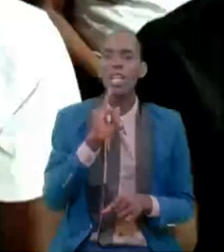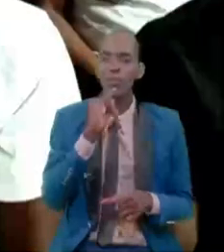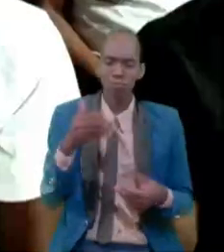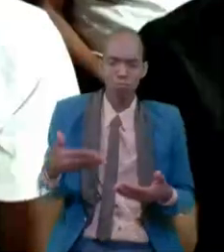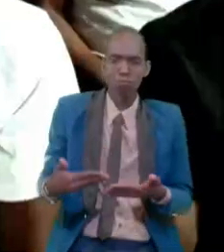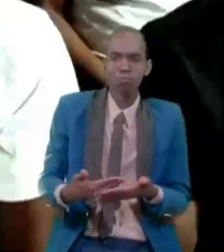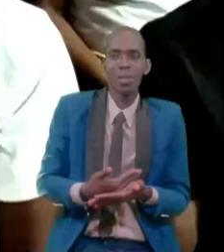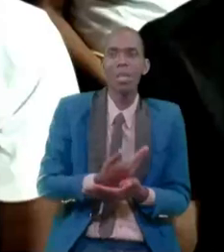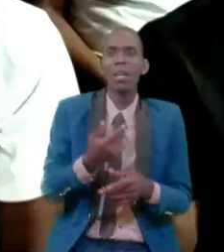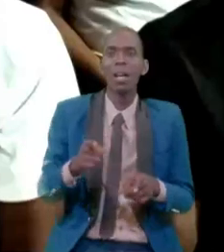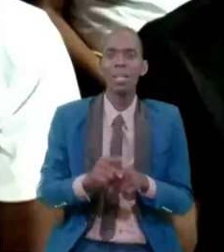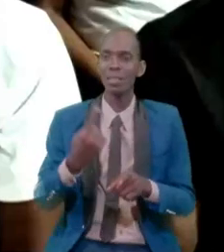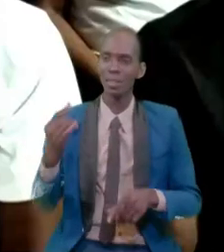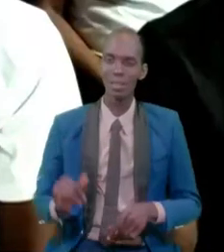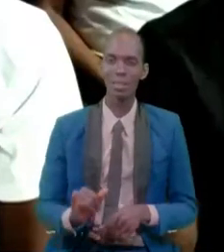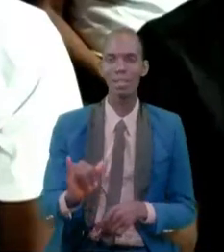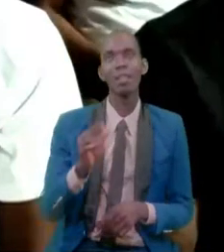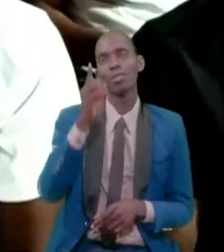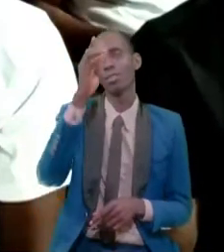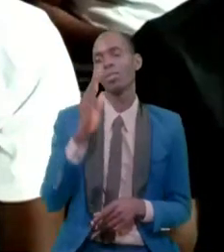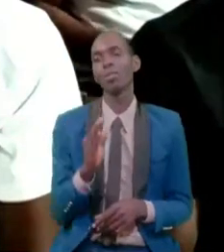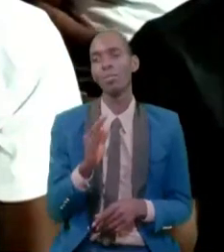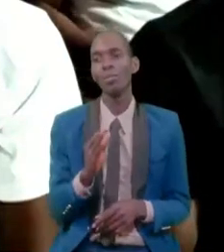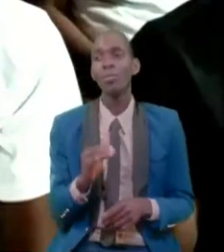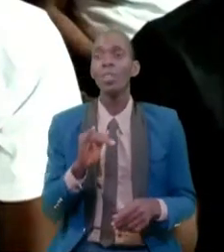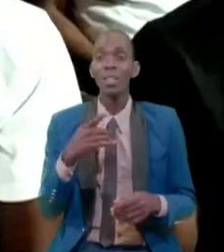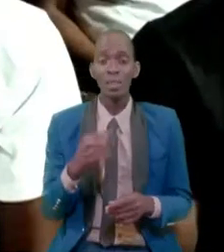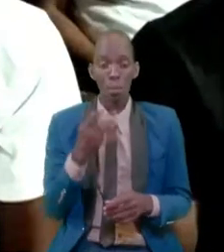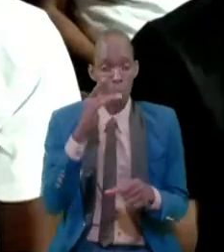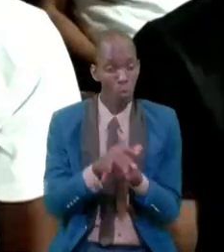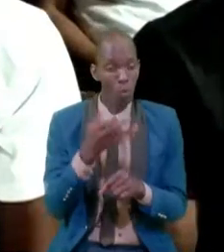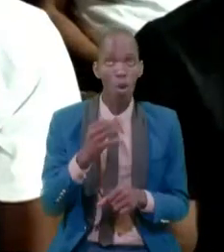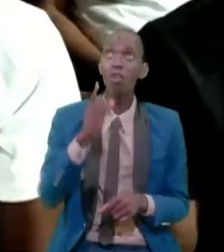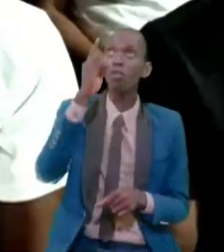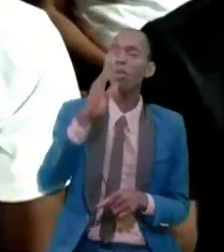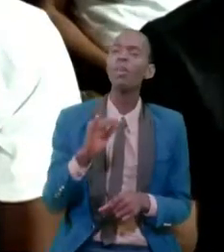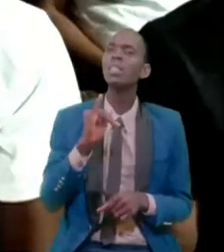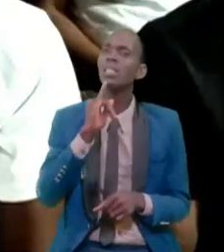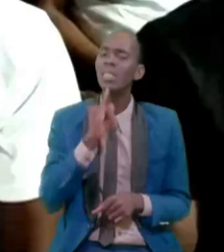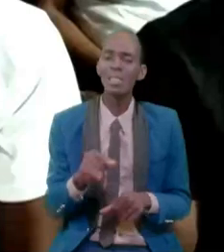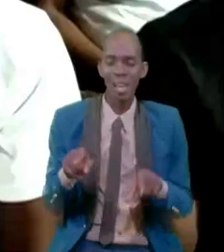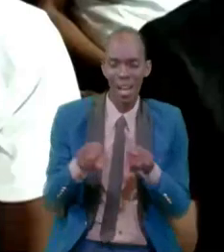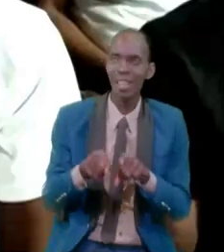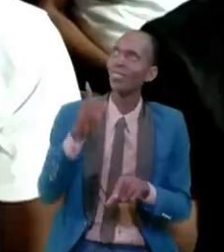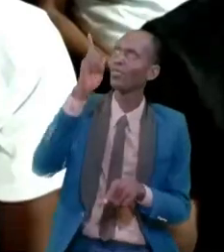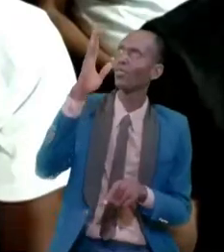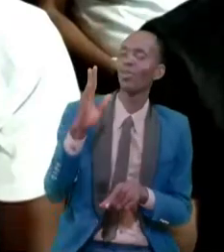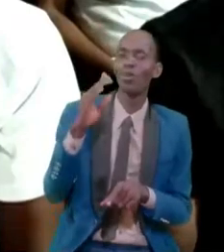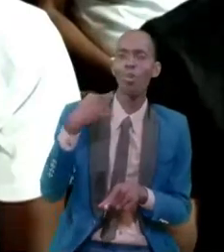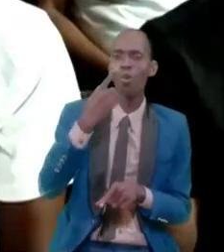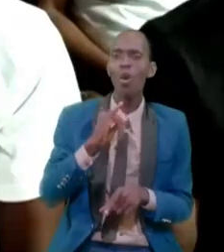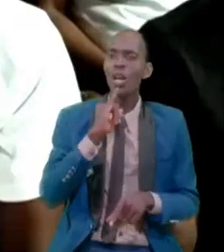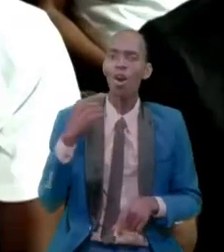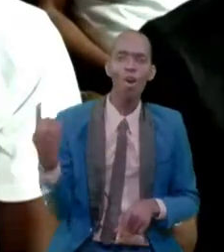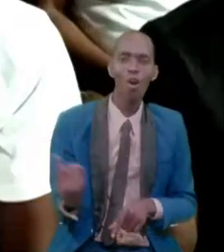qui n'échoue ni ne faillit pas. La promesse de Dieu est aussi fraîche comme Dieu lui-même. Dieu est toujours frais. Il n'est jamais